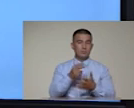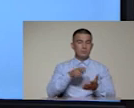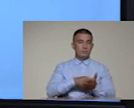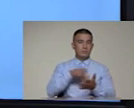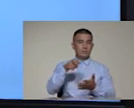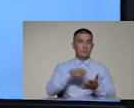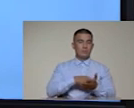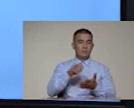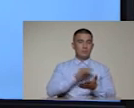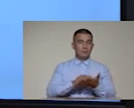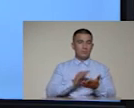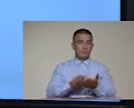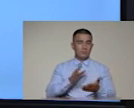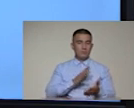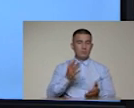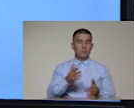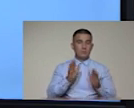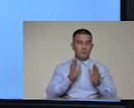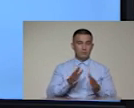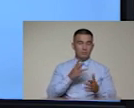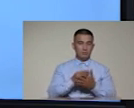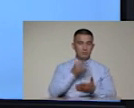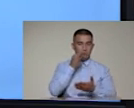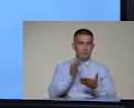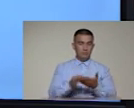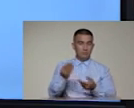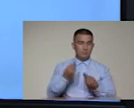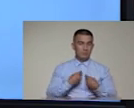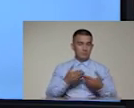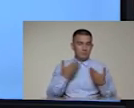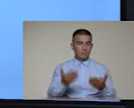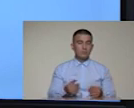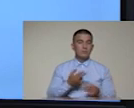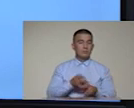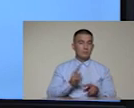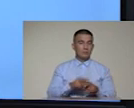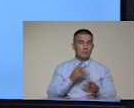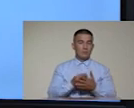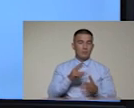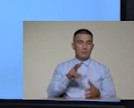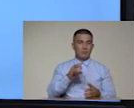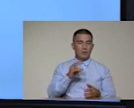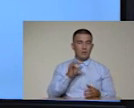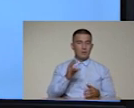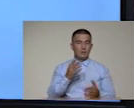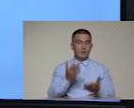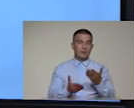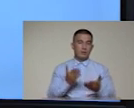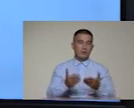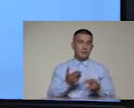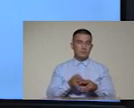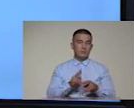yozdi, lekin javob kelmadi. Nuqtalar o'rniga lekin yordamchi so'zini